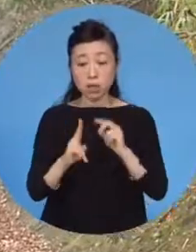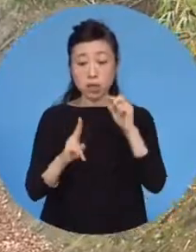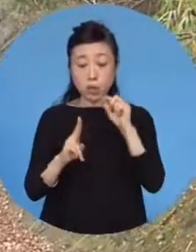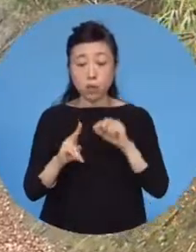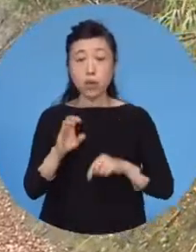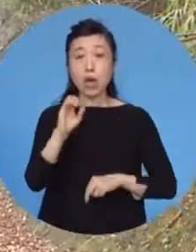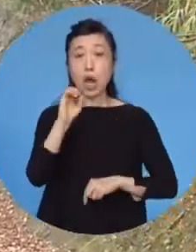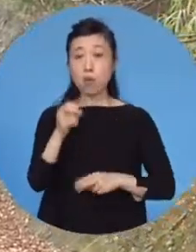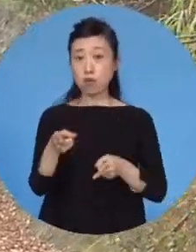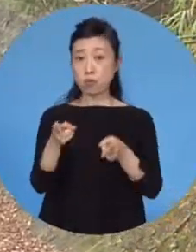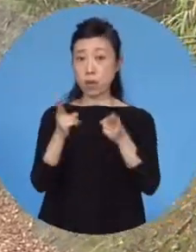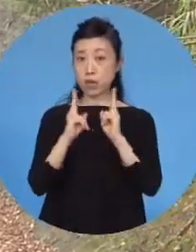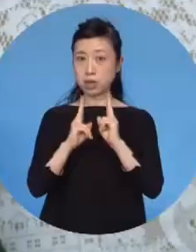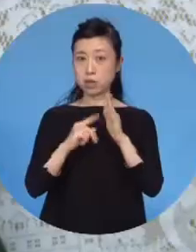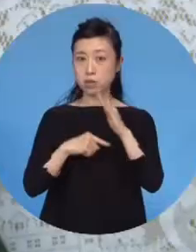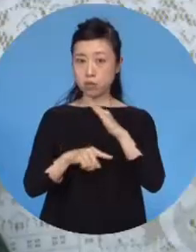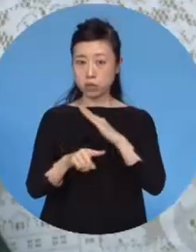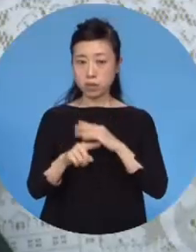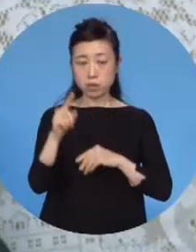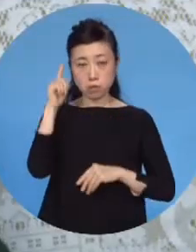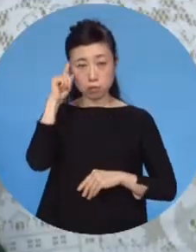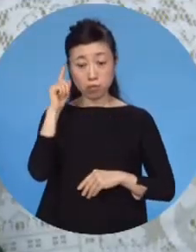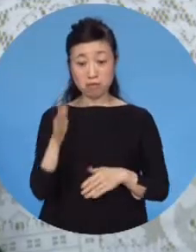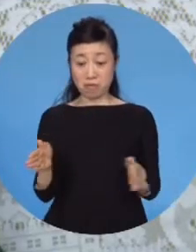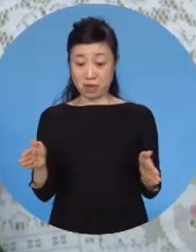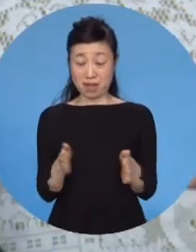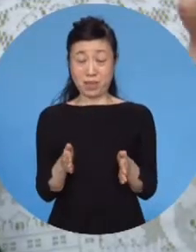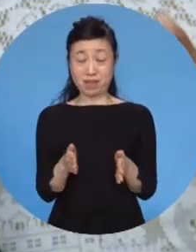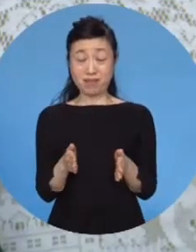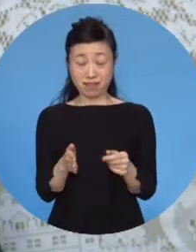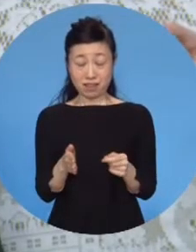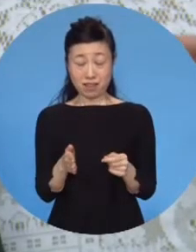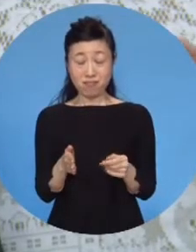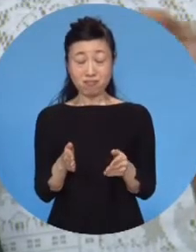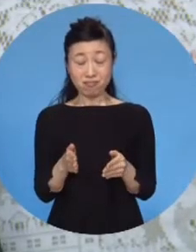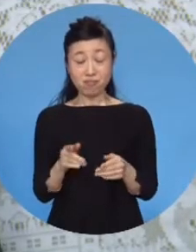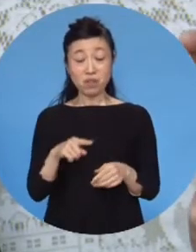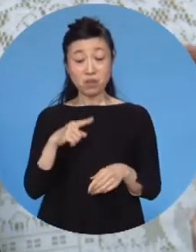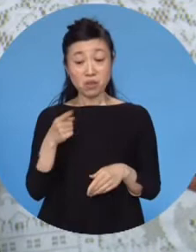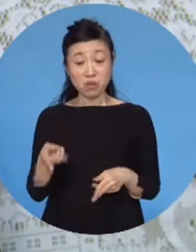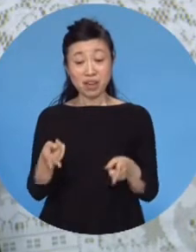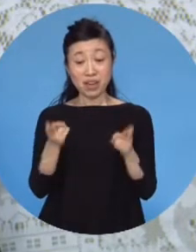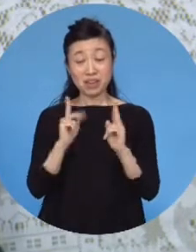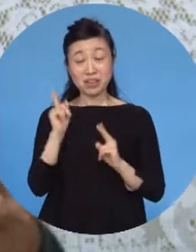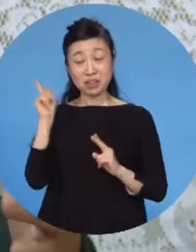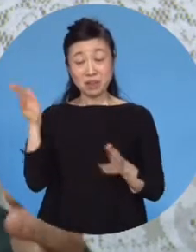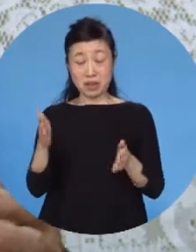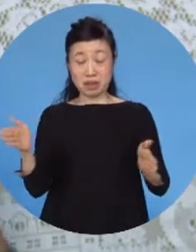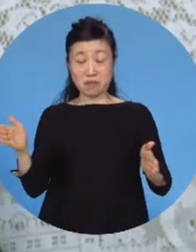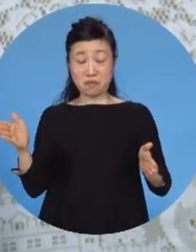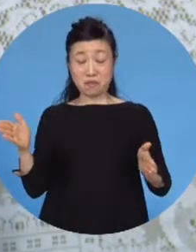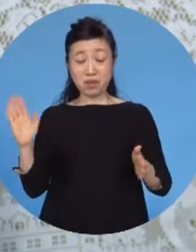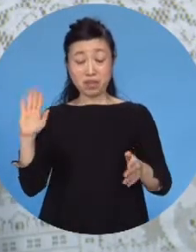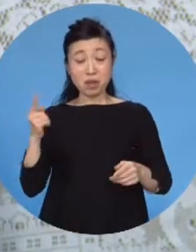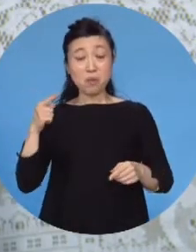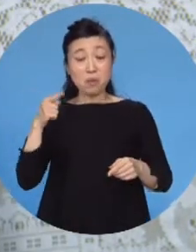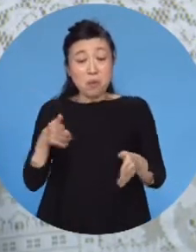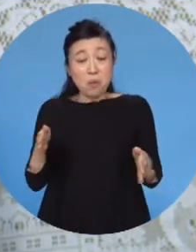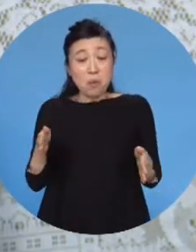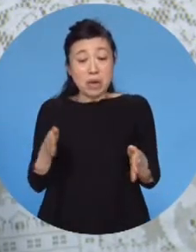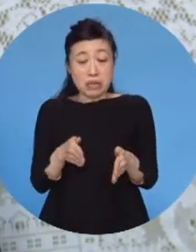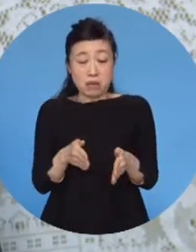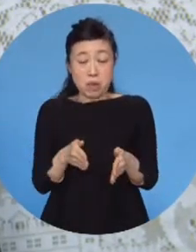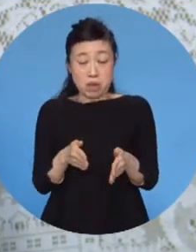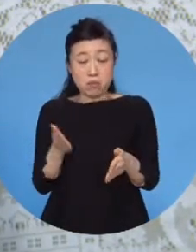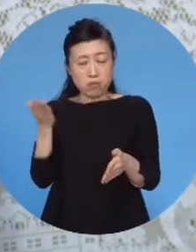が橋であろう。ちょっと狭いでしょ、幅が 短くて、 ね、八幡橋は広いけど、うん、狭いでしょ、昔